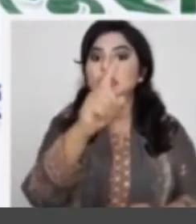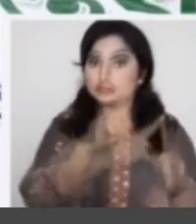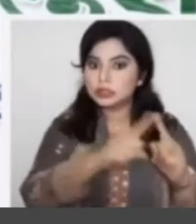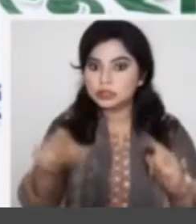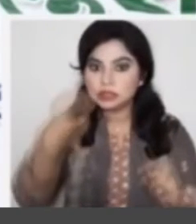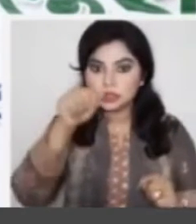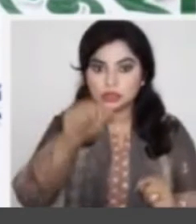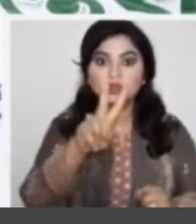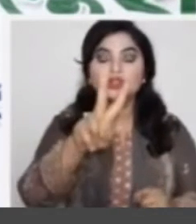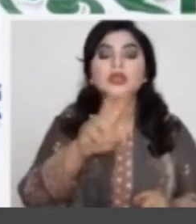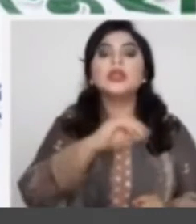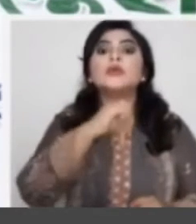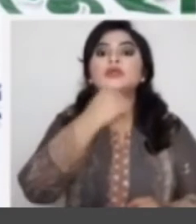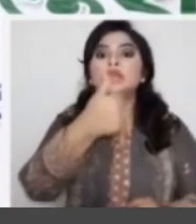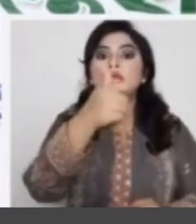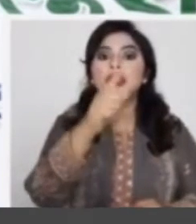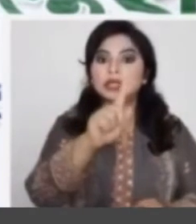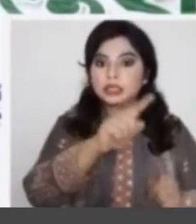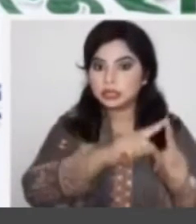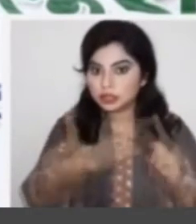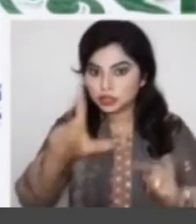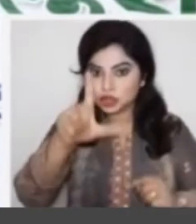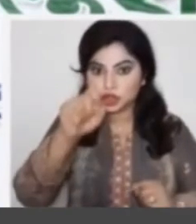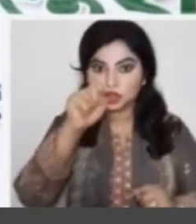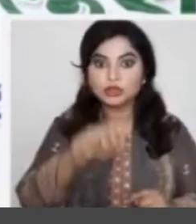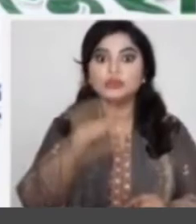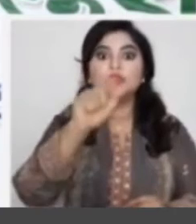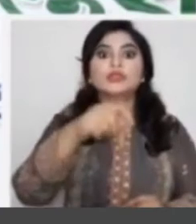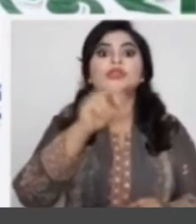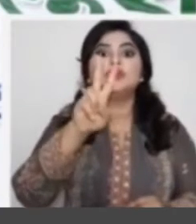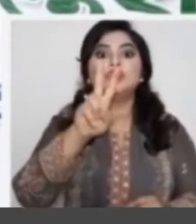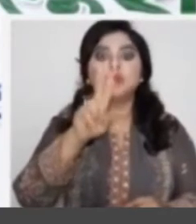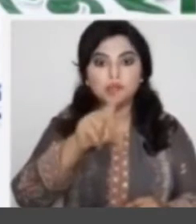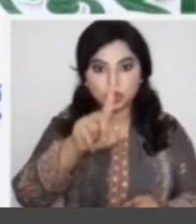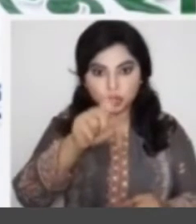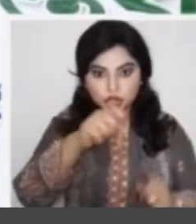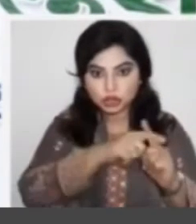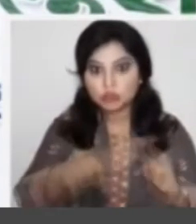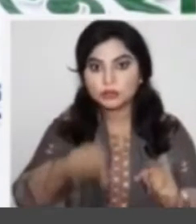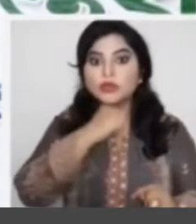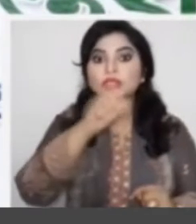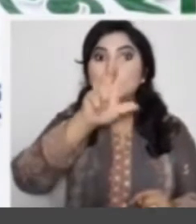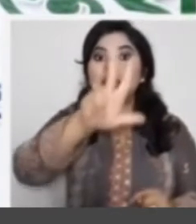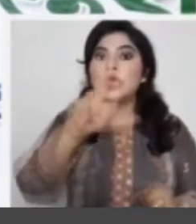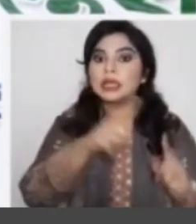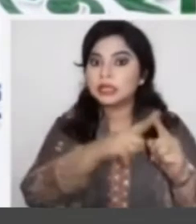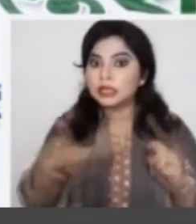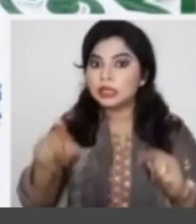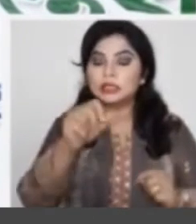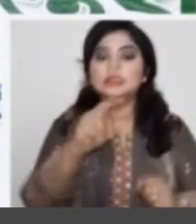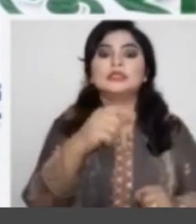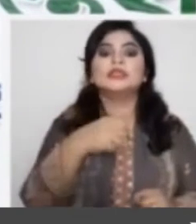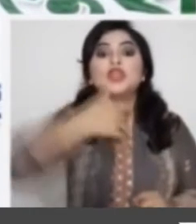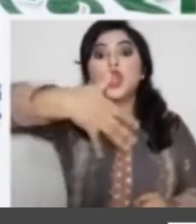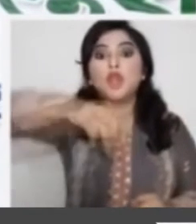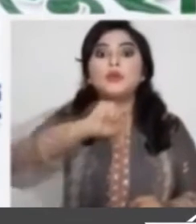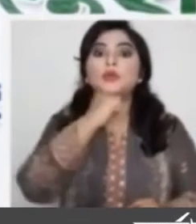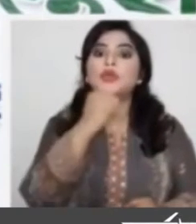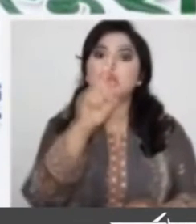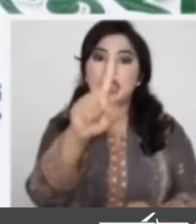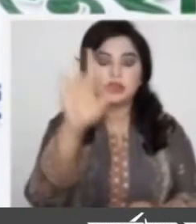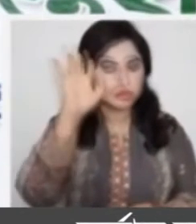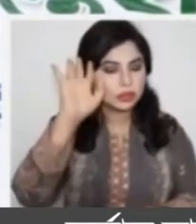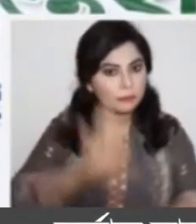অফিস। কয়েক দফা বাড়িয়ে এ ছুটি 30 মে পর্যন্ত করা হয়। ছুটি শেষে করোনার বর্তমান পরিস্থিতির